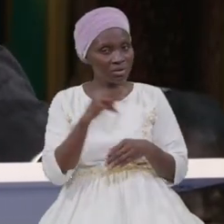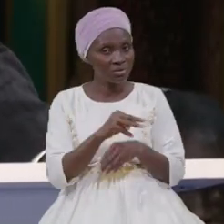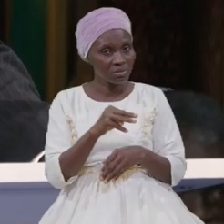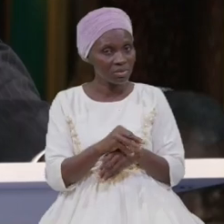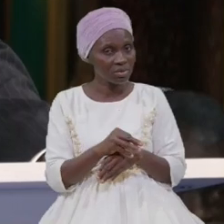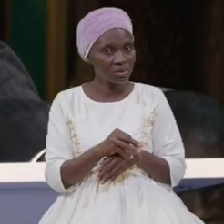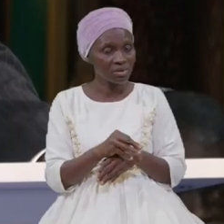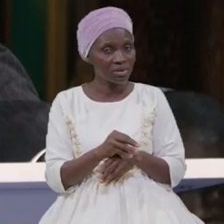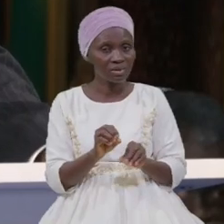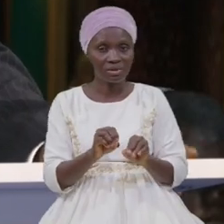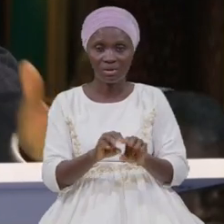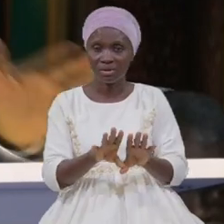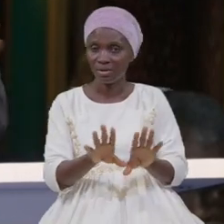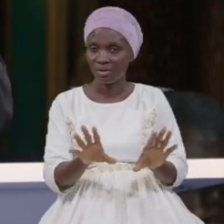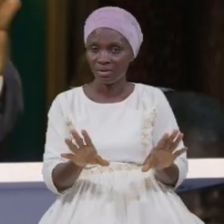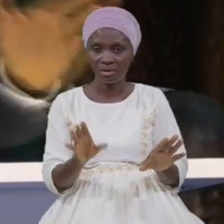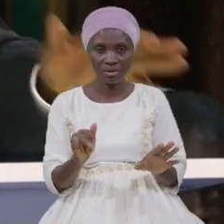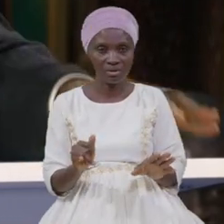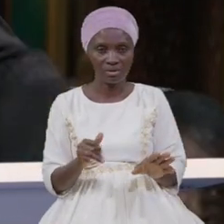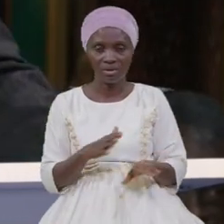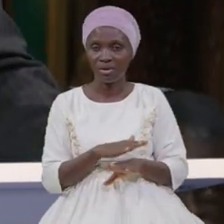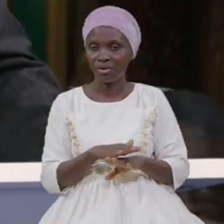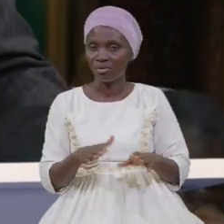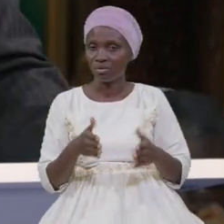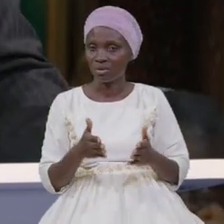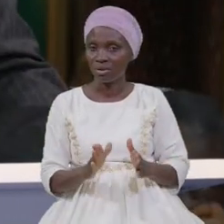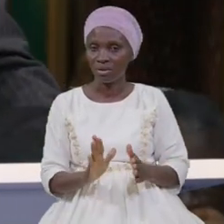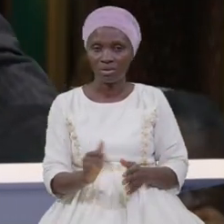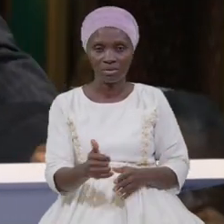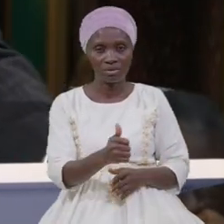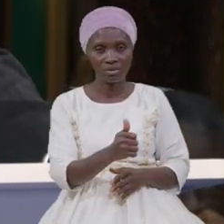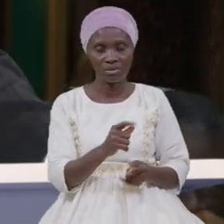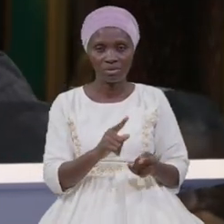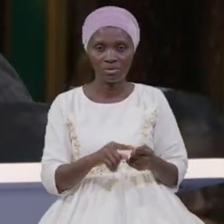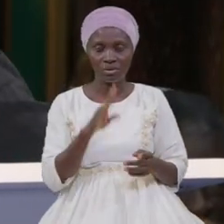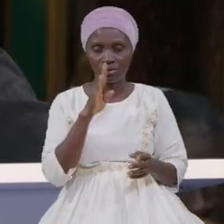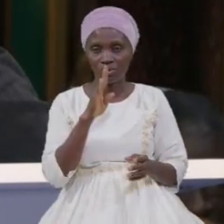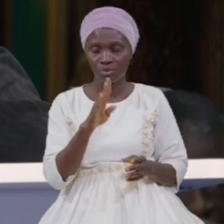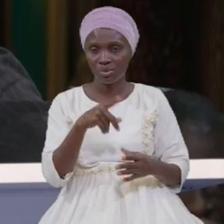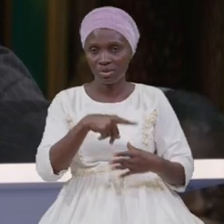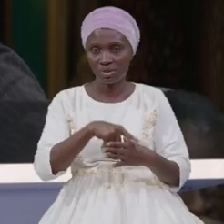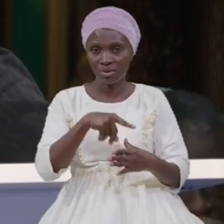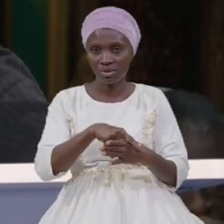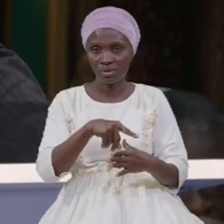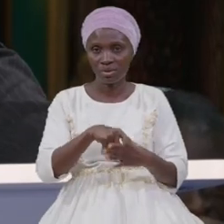Oh, yeah.